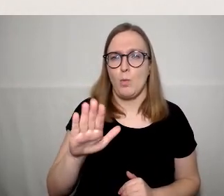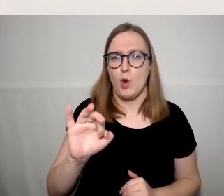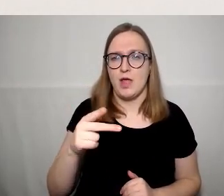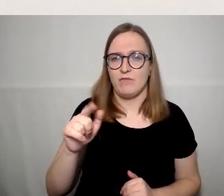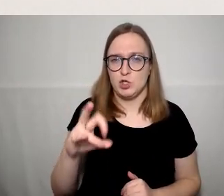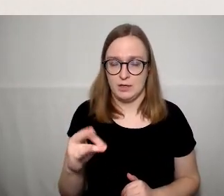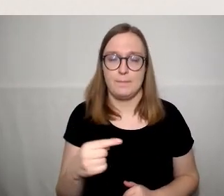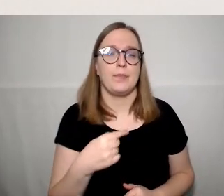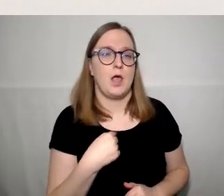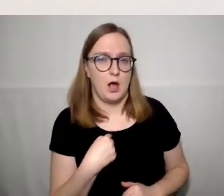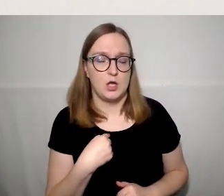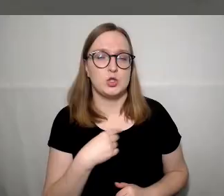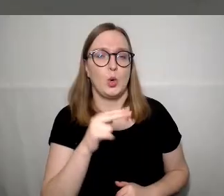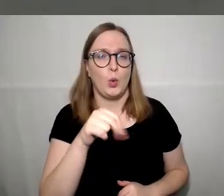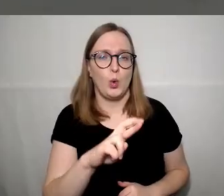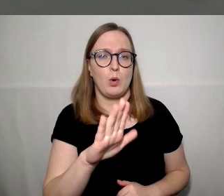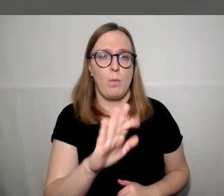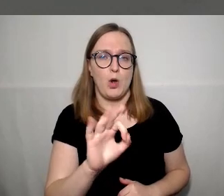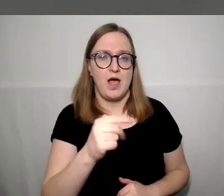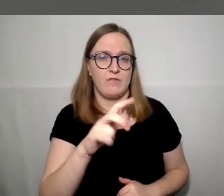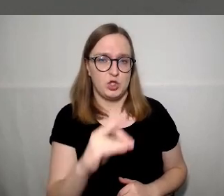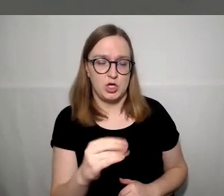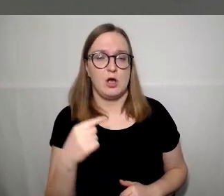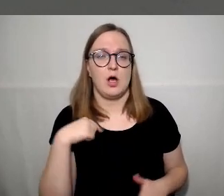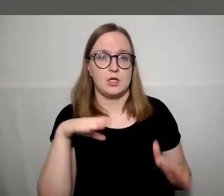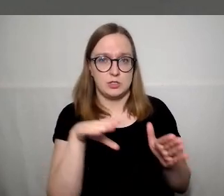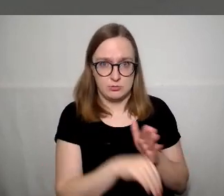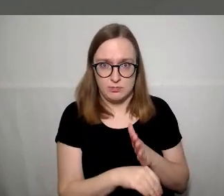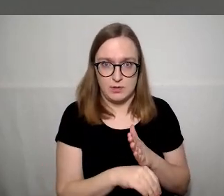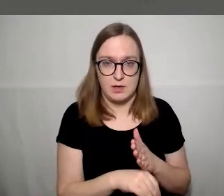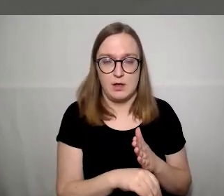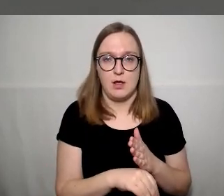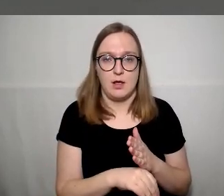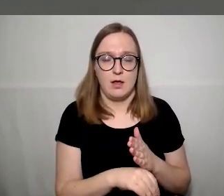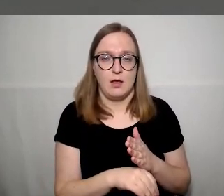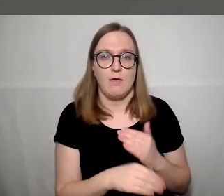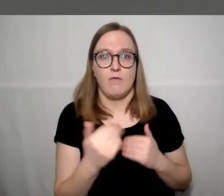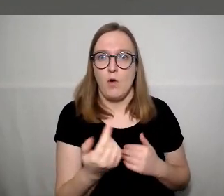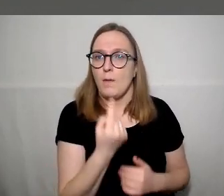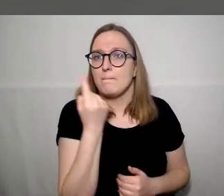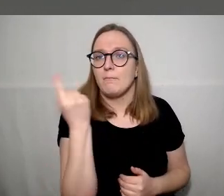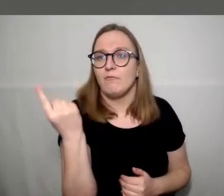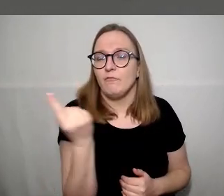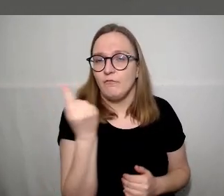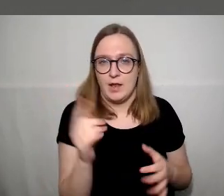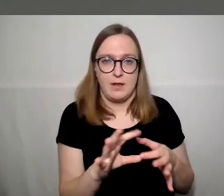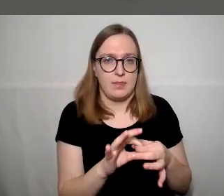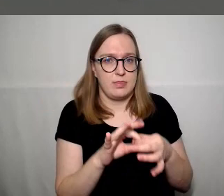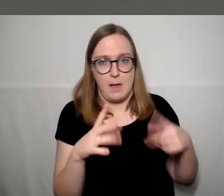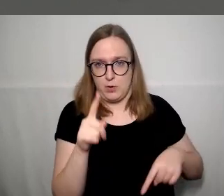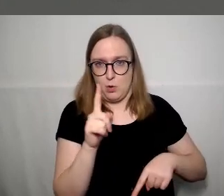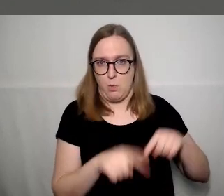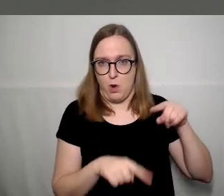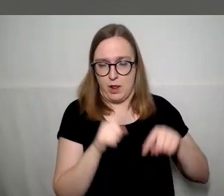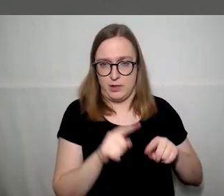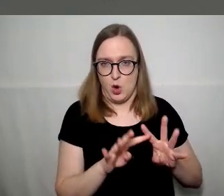Aš esu Gražina Urbonavičia. Atstovauju nepartinę savivaldą, tai yra vienintelis nepriklausomas politinis komitetas Elektrėnų